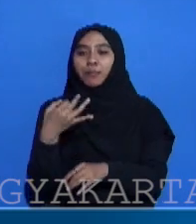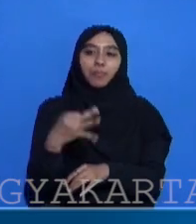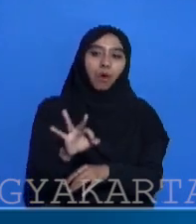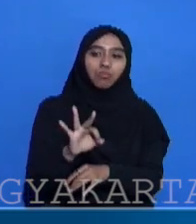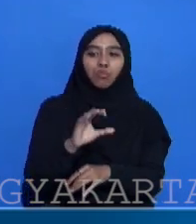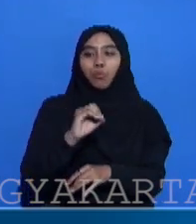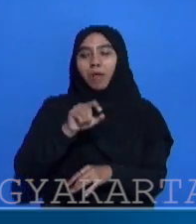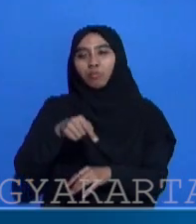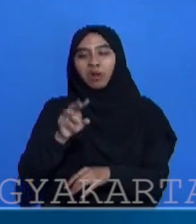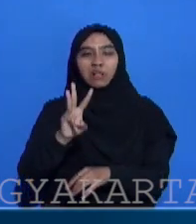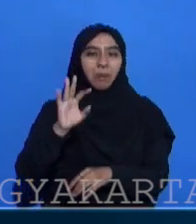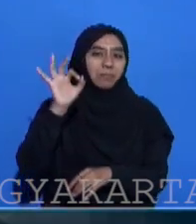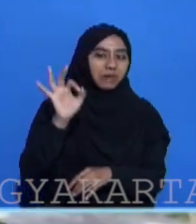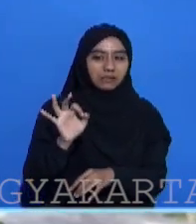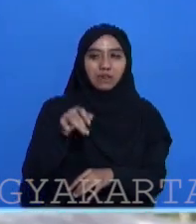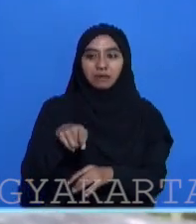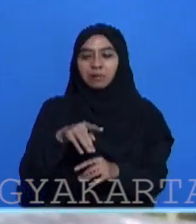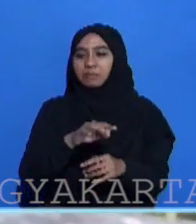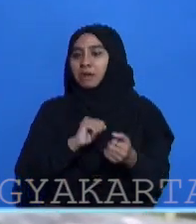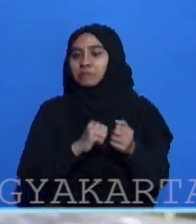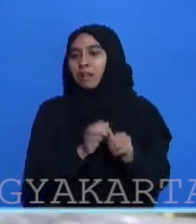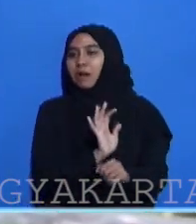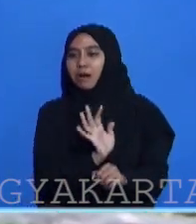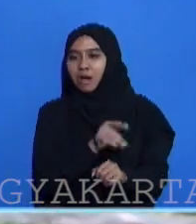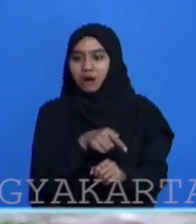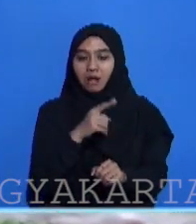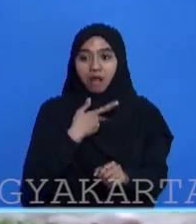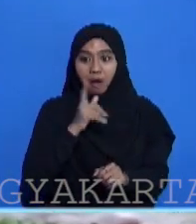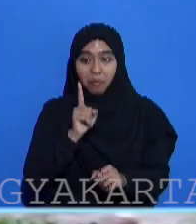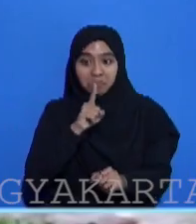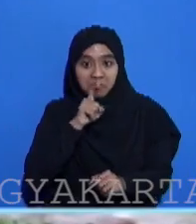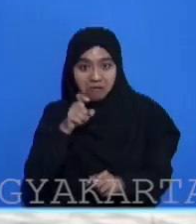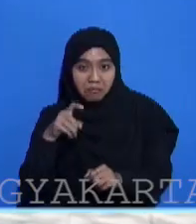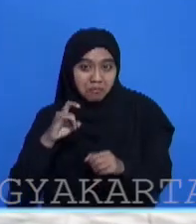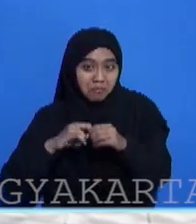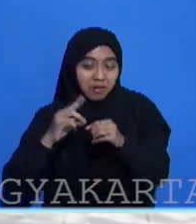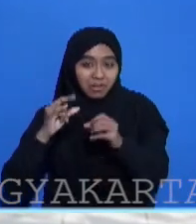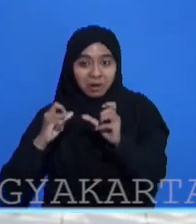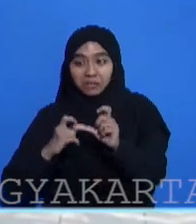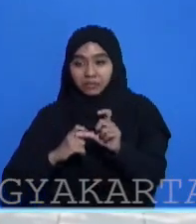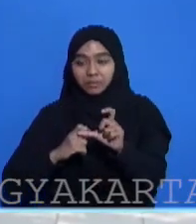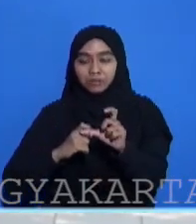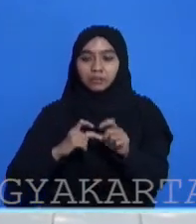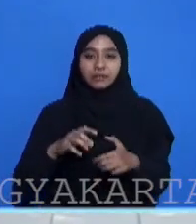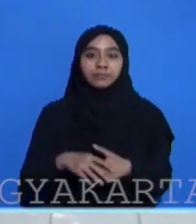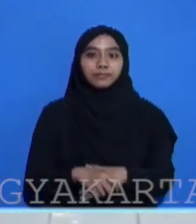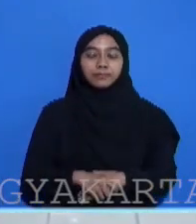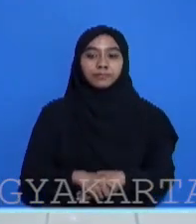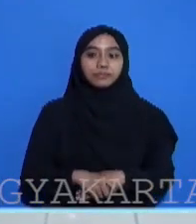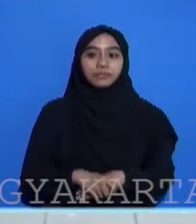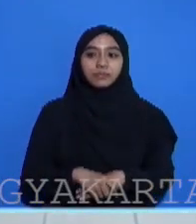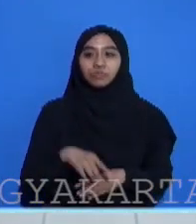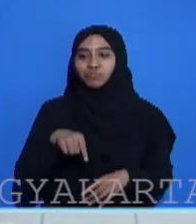masalah. Soalnya kebanyakan ada yang nanyain mau bayar pakai QRIS gitu. Di samping sudah menjadi